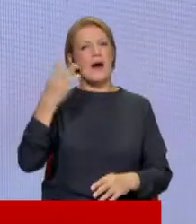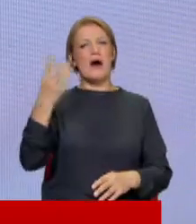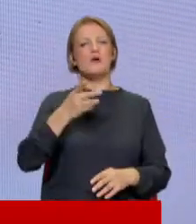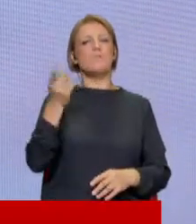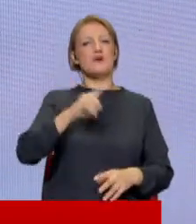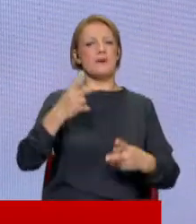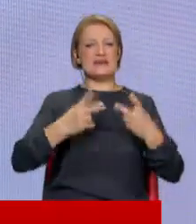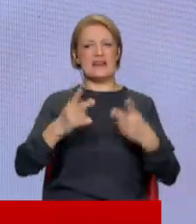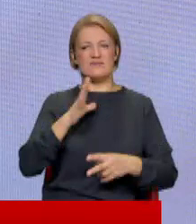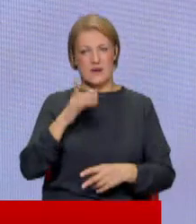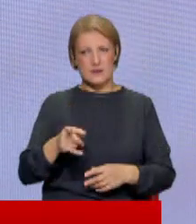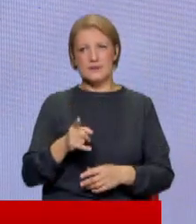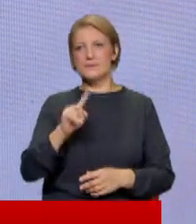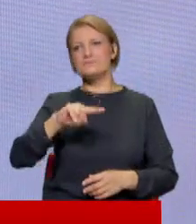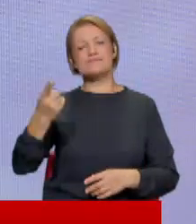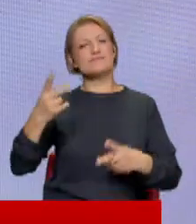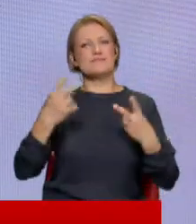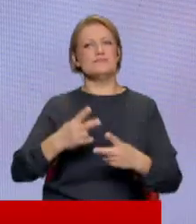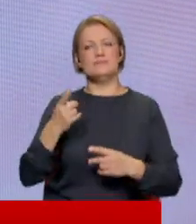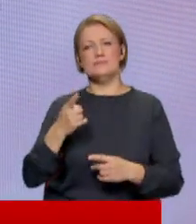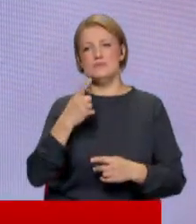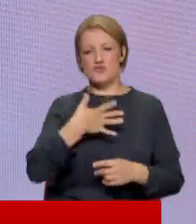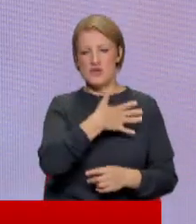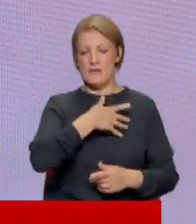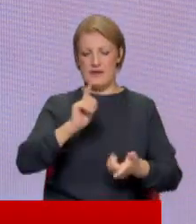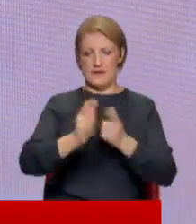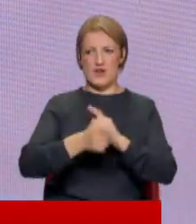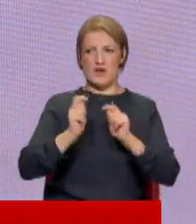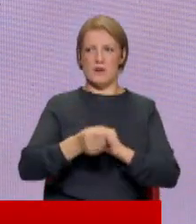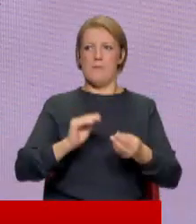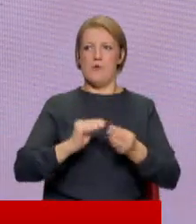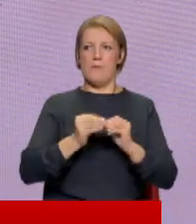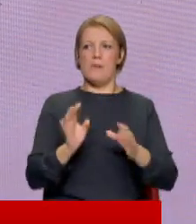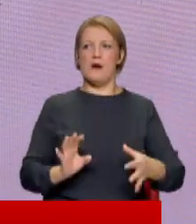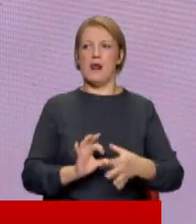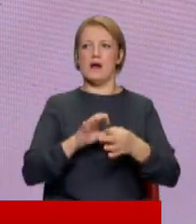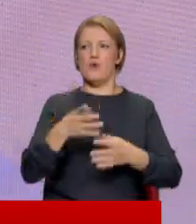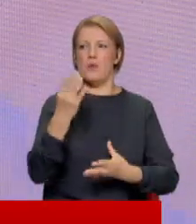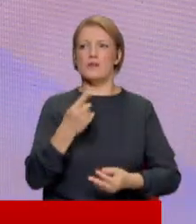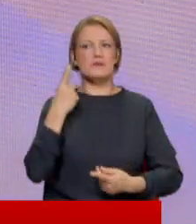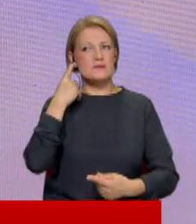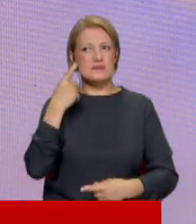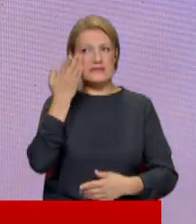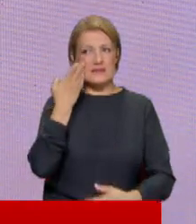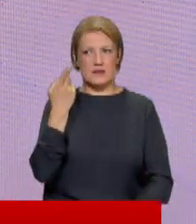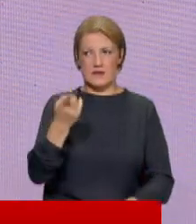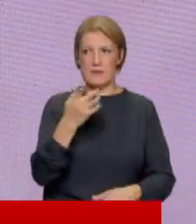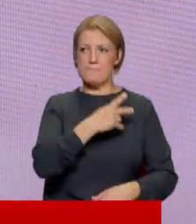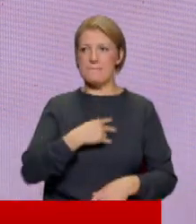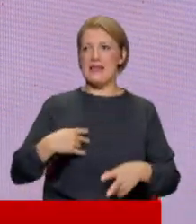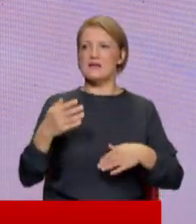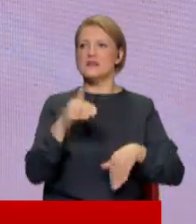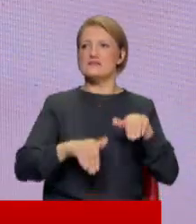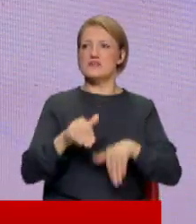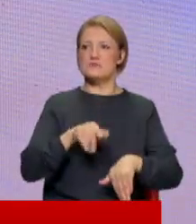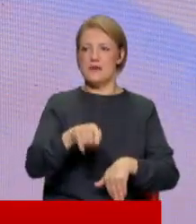başkanı mesajları da vardı diğer mesajları da şöyle chp'deki değişim meselesiyle ilgili olanları izledik yerel seçimlere dair